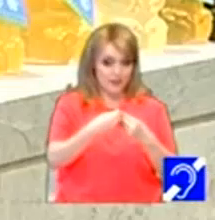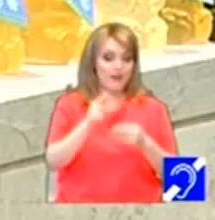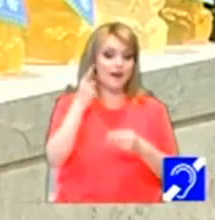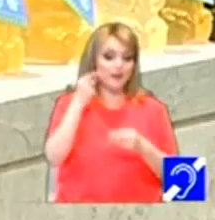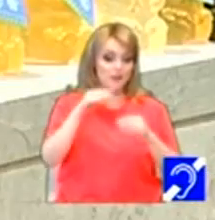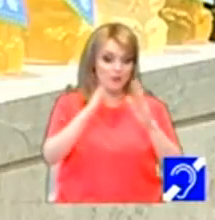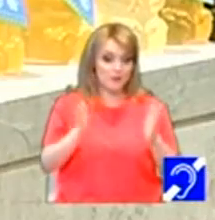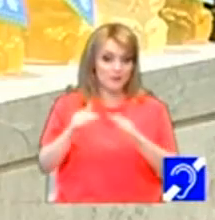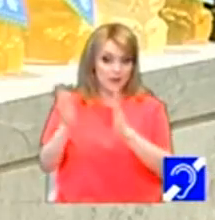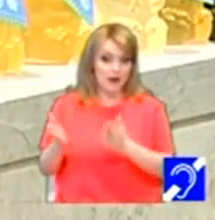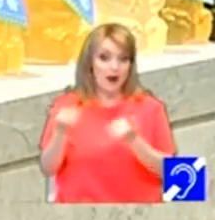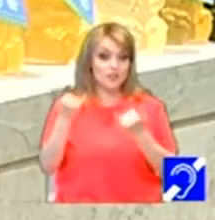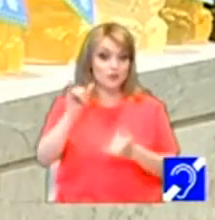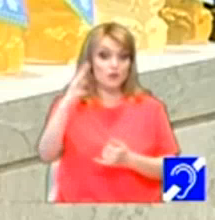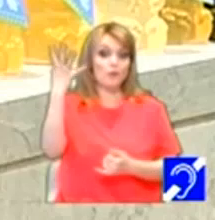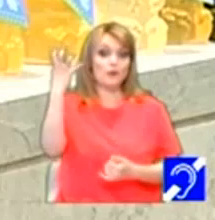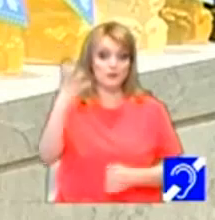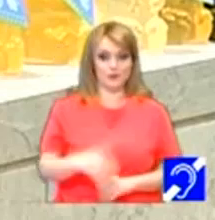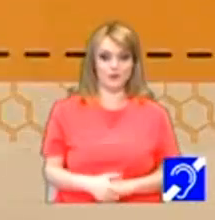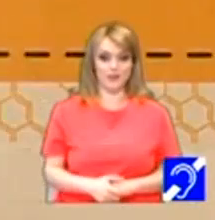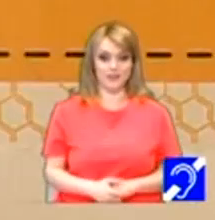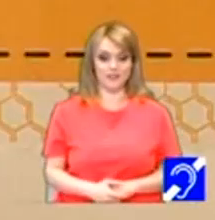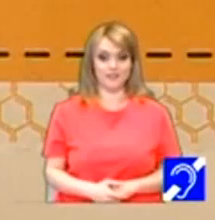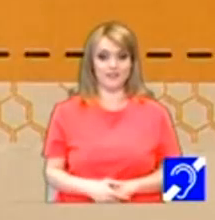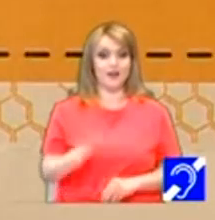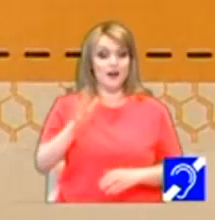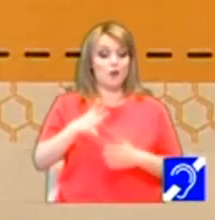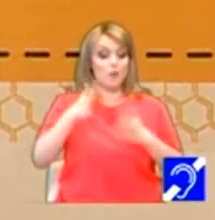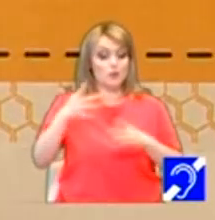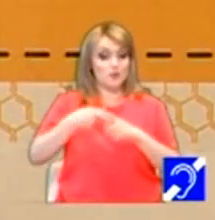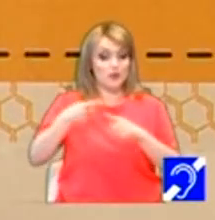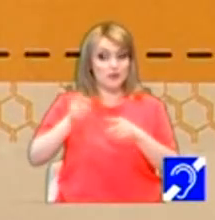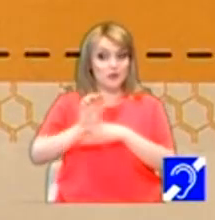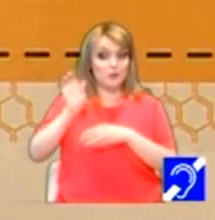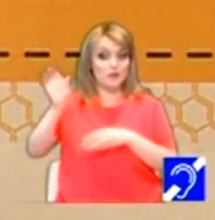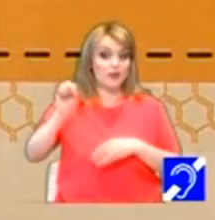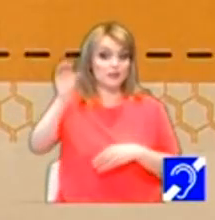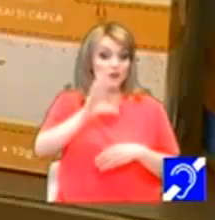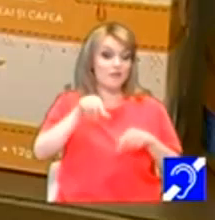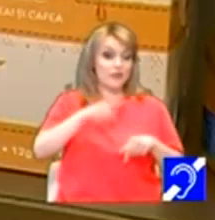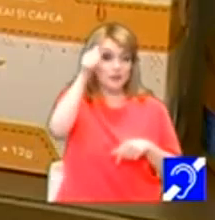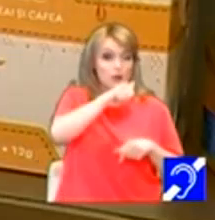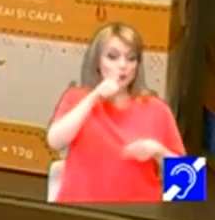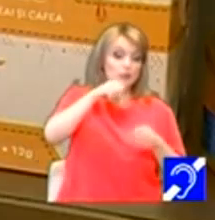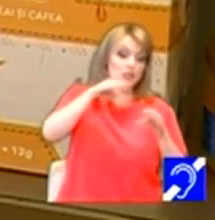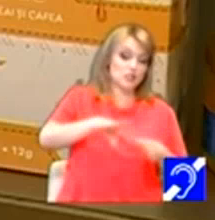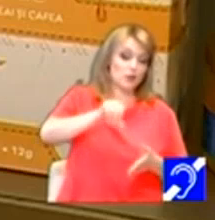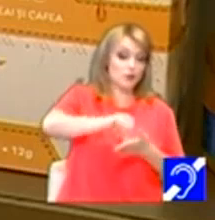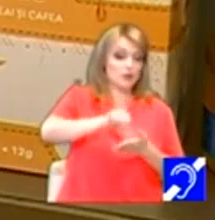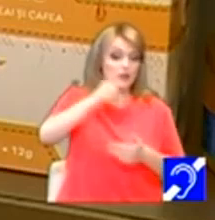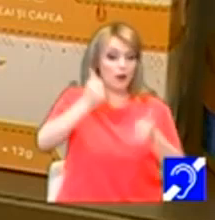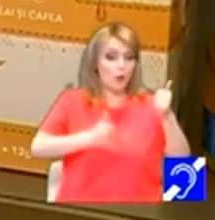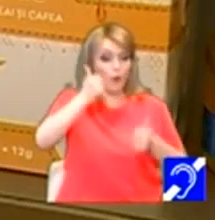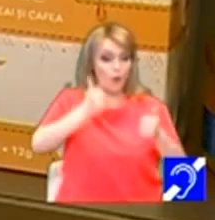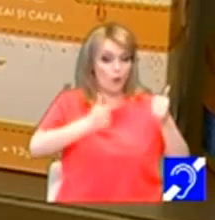500. Antreprenorul spune că 95% din producție o exportă în UE. Anul acesta a decis să participe la concursul London